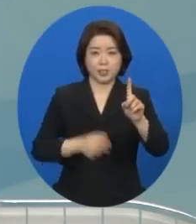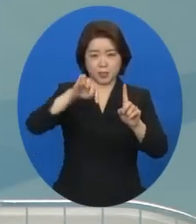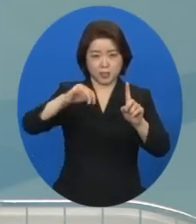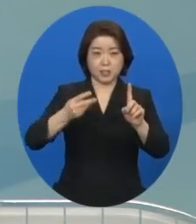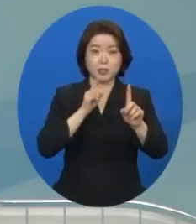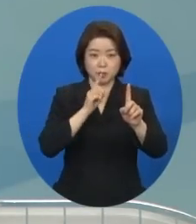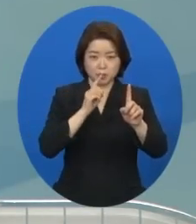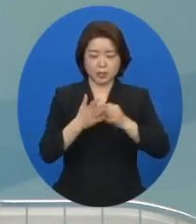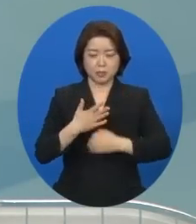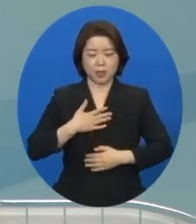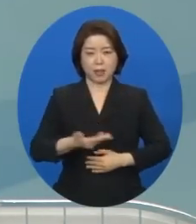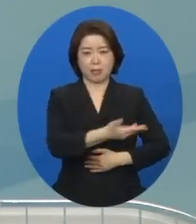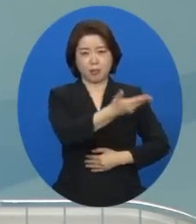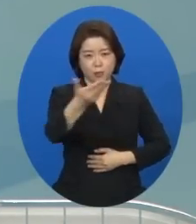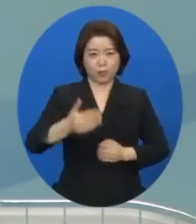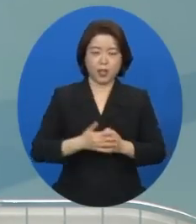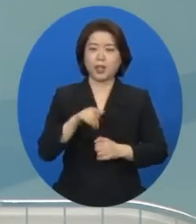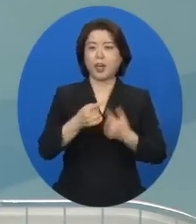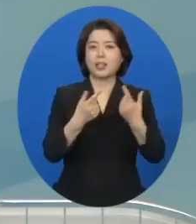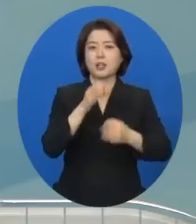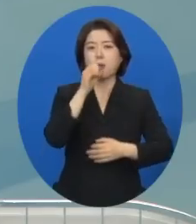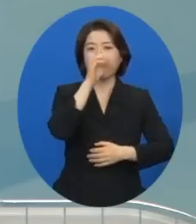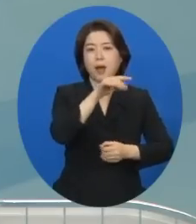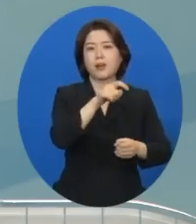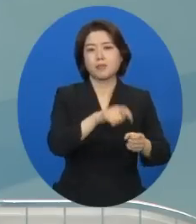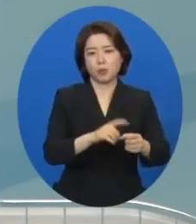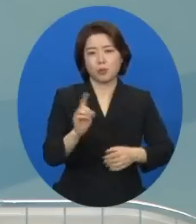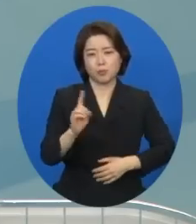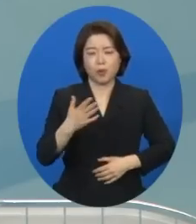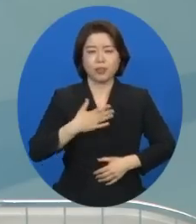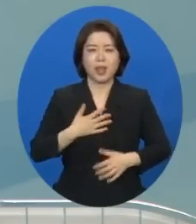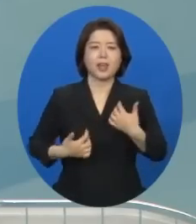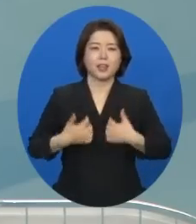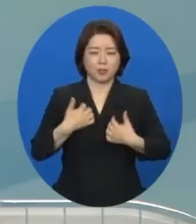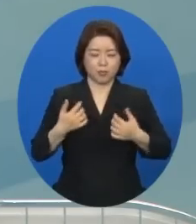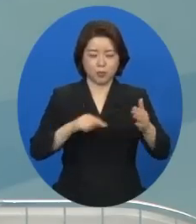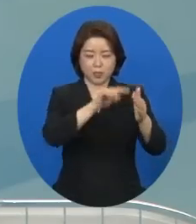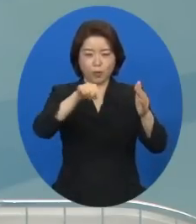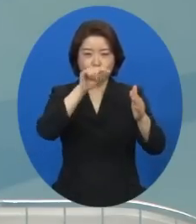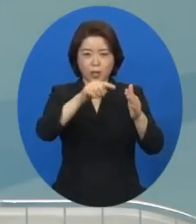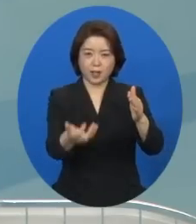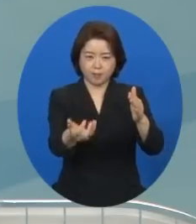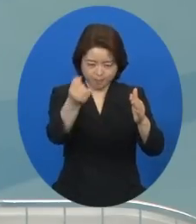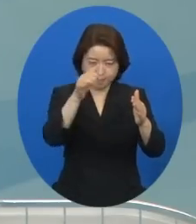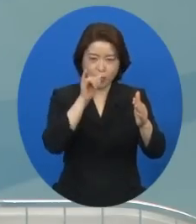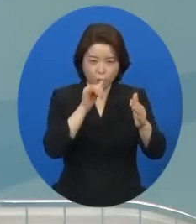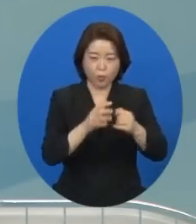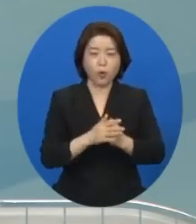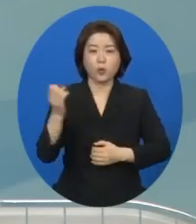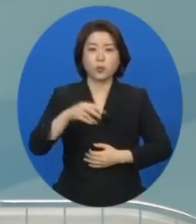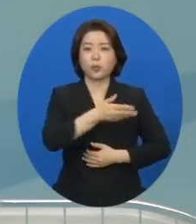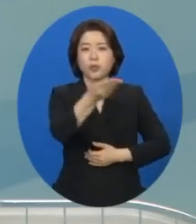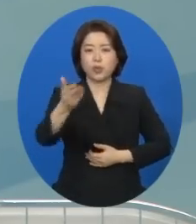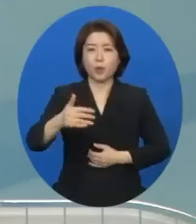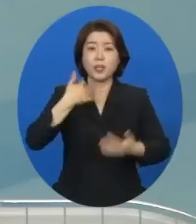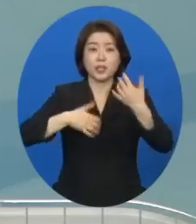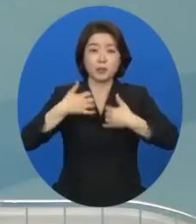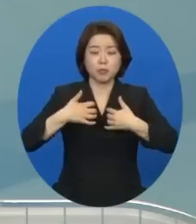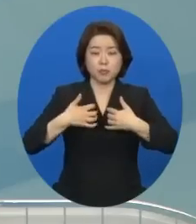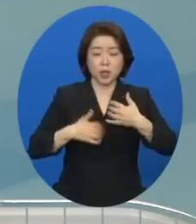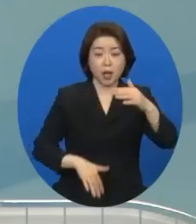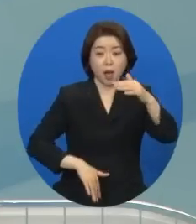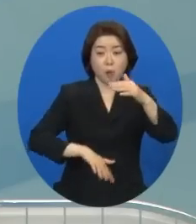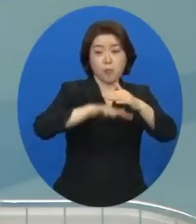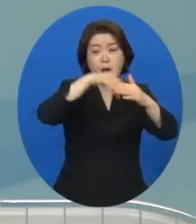내가 너희에게 이러한 말을 한 것은 내 기쁨이 너희 안에 있게 하고 또 너희의 기쁨이